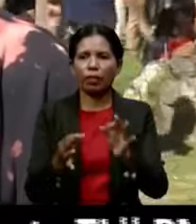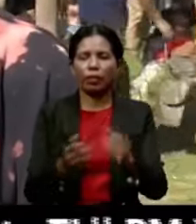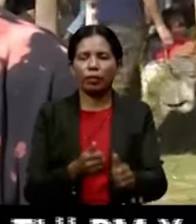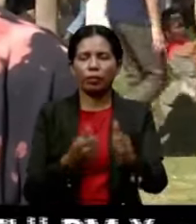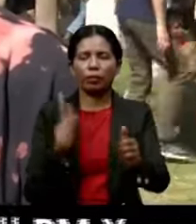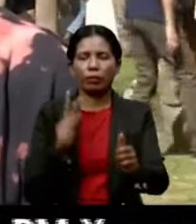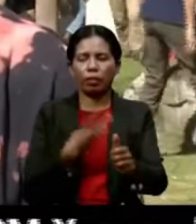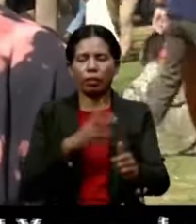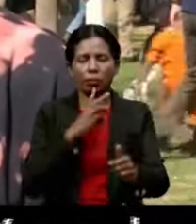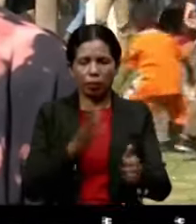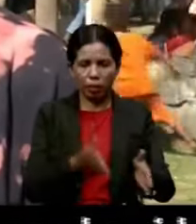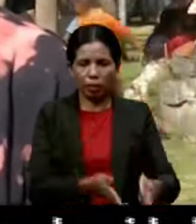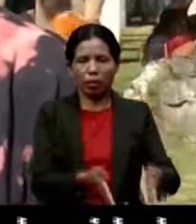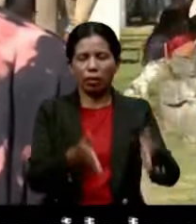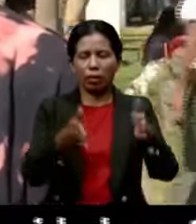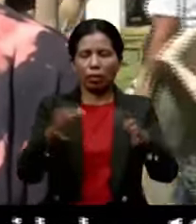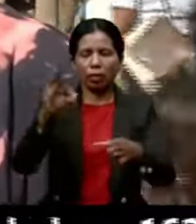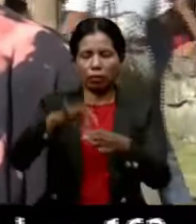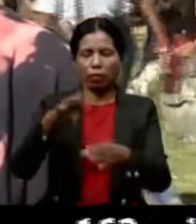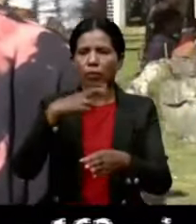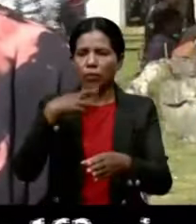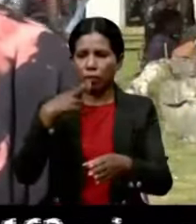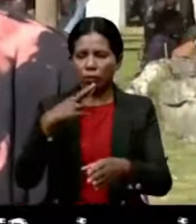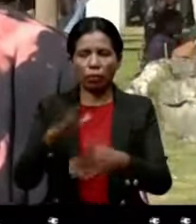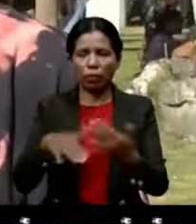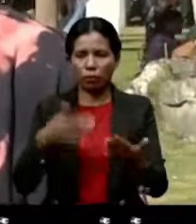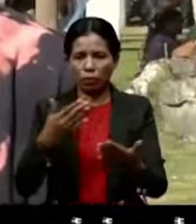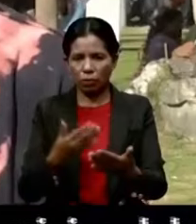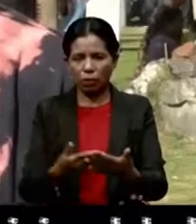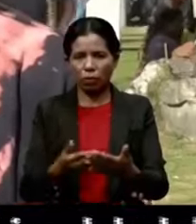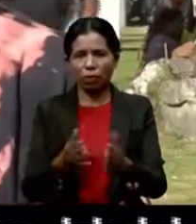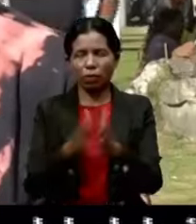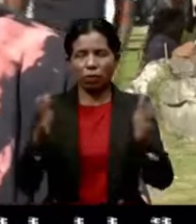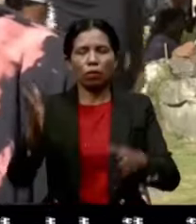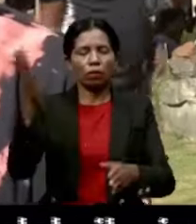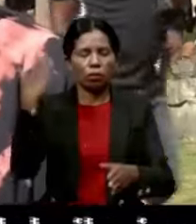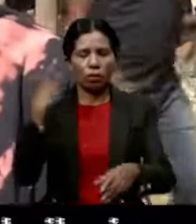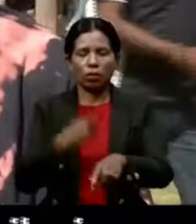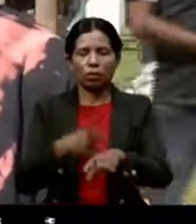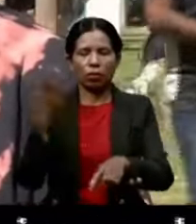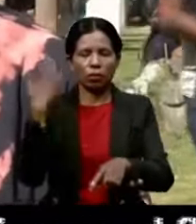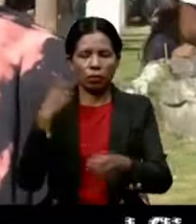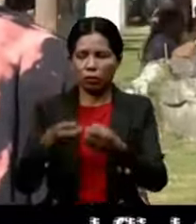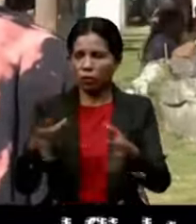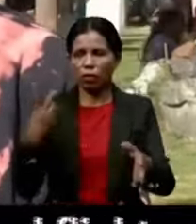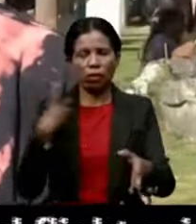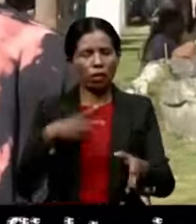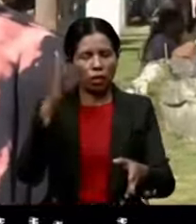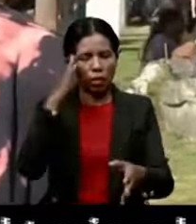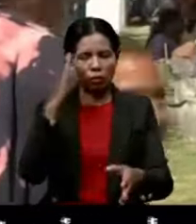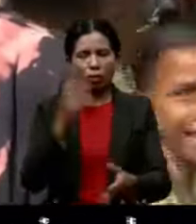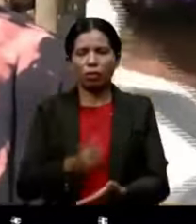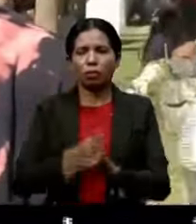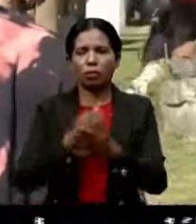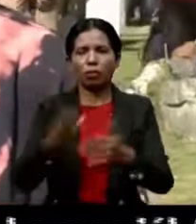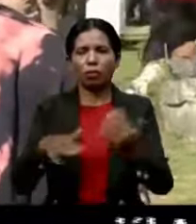se irrigação, natar, por outro nem bem mas desde o look tempo o look livre tal, fui querer ita lá interesse ida.